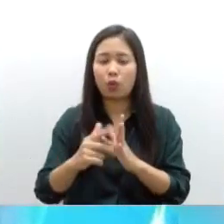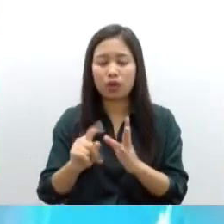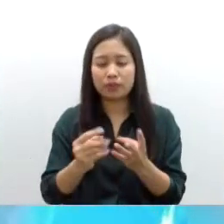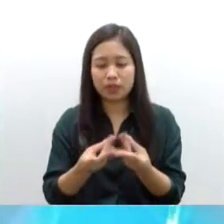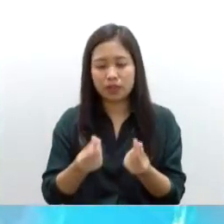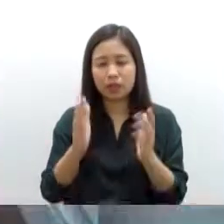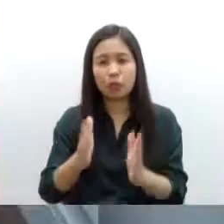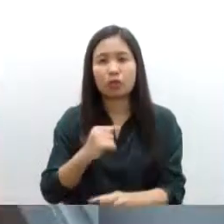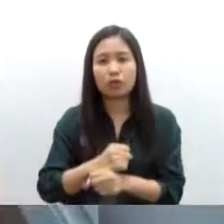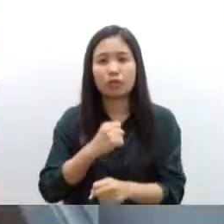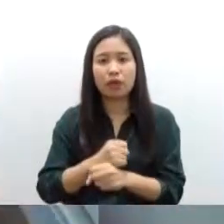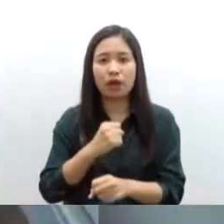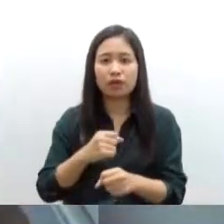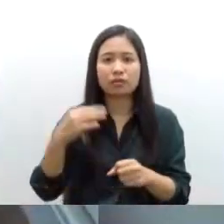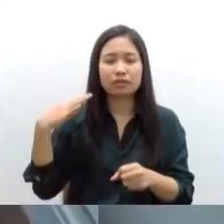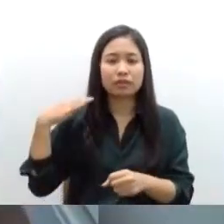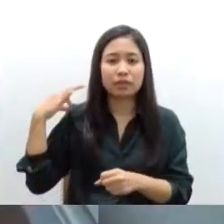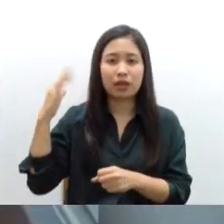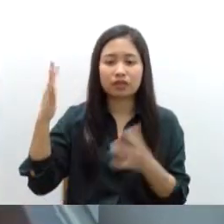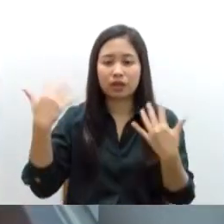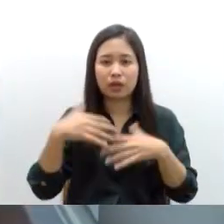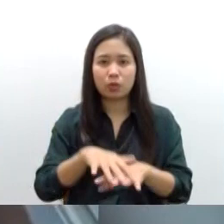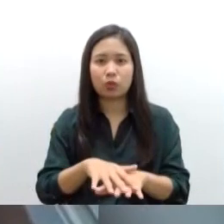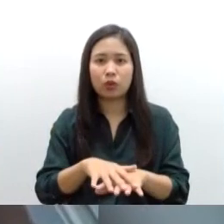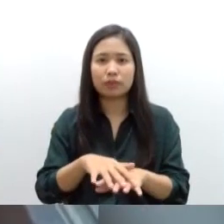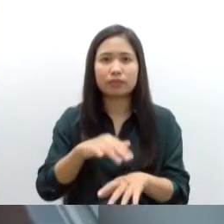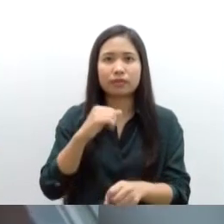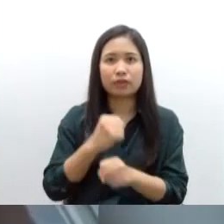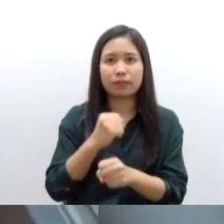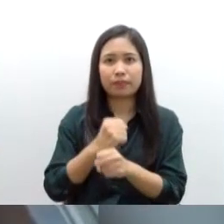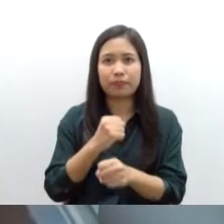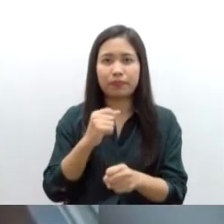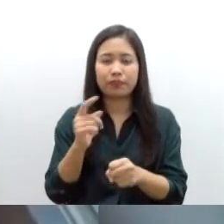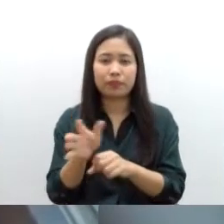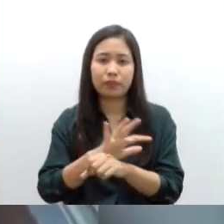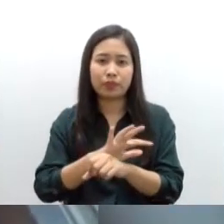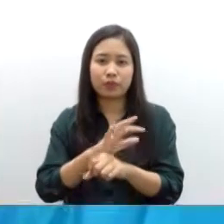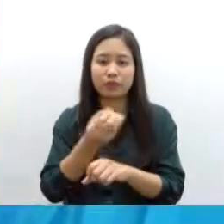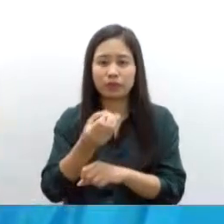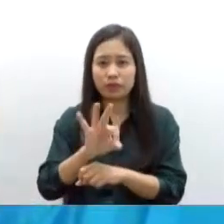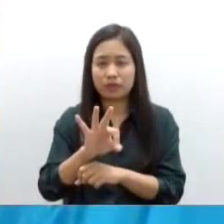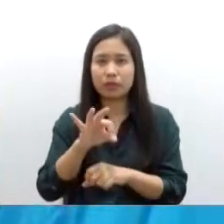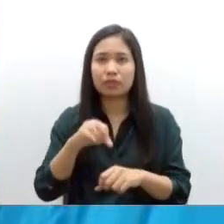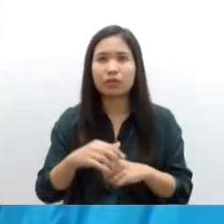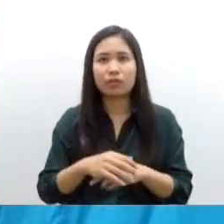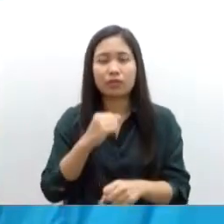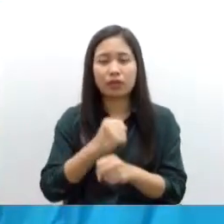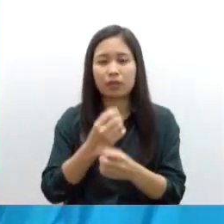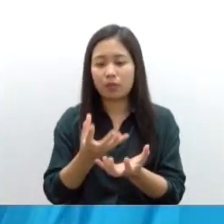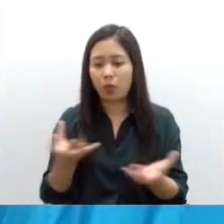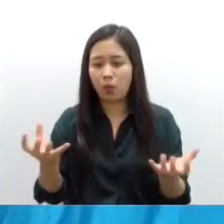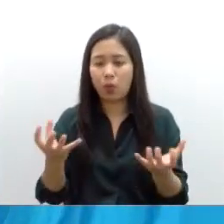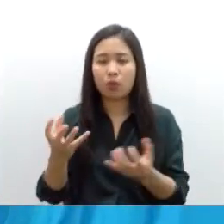รเข้าร่วมเป็นจิตอาสานะครับร่วม904นะครับจิตอาสาพระราชทานนะครับพร้อมนำสิ่งของที่จำ